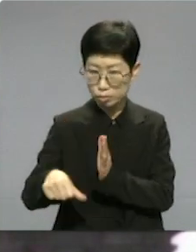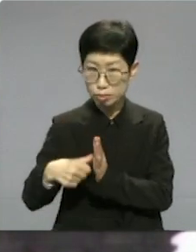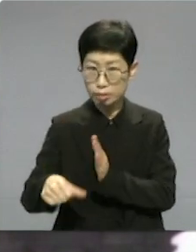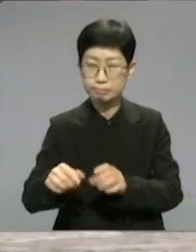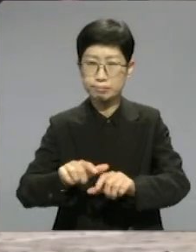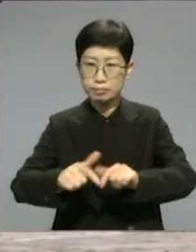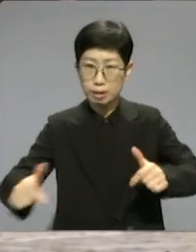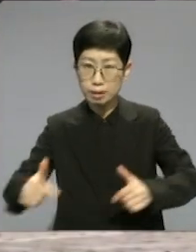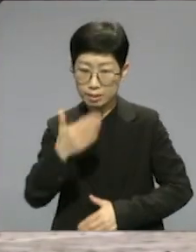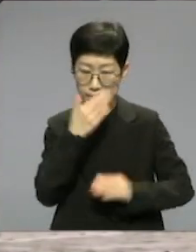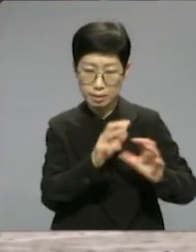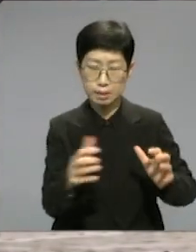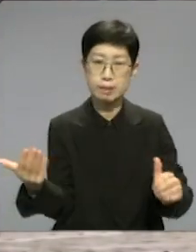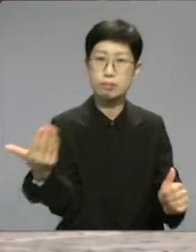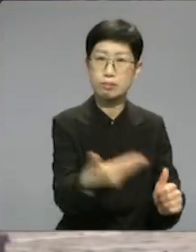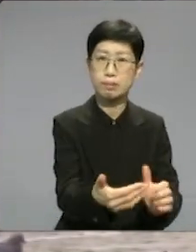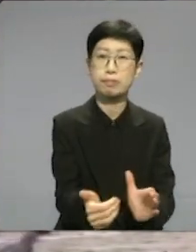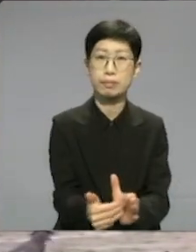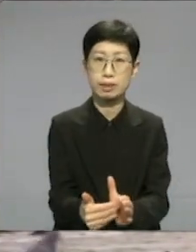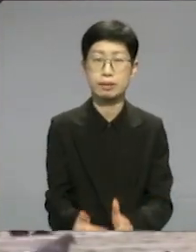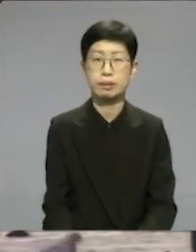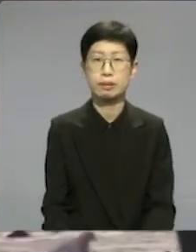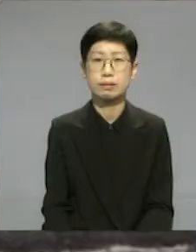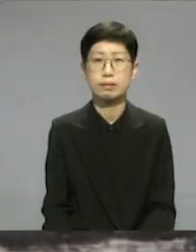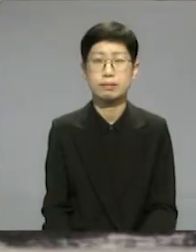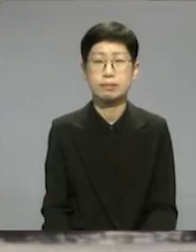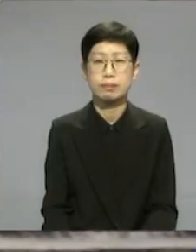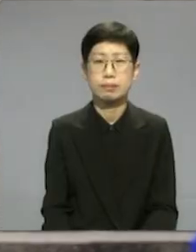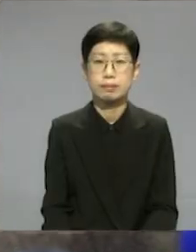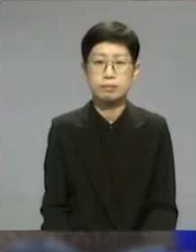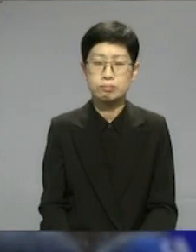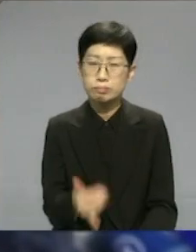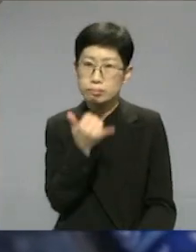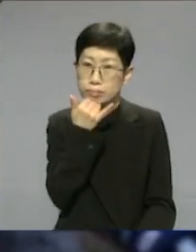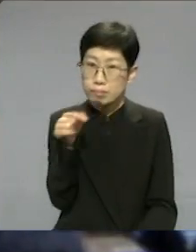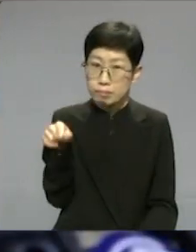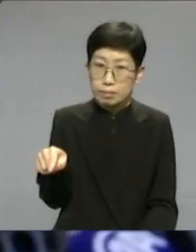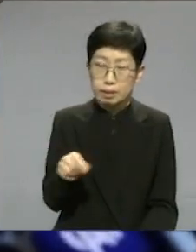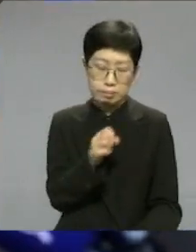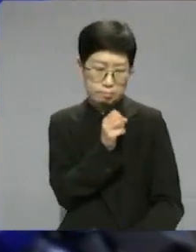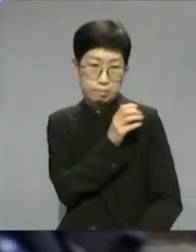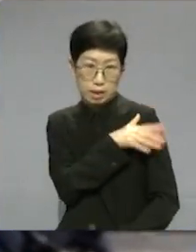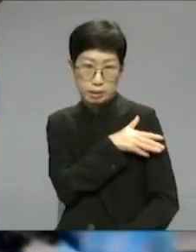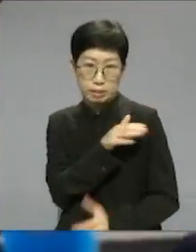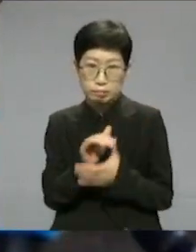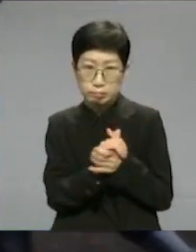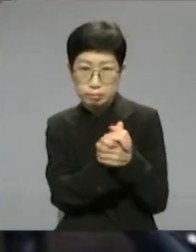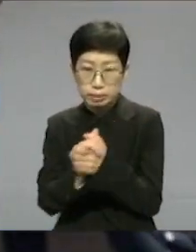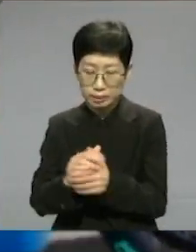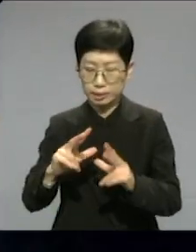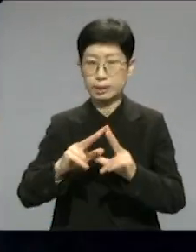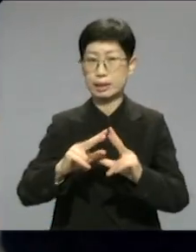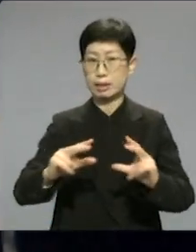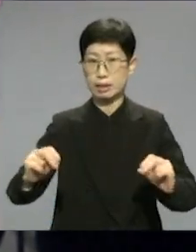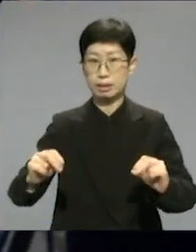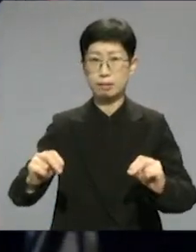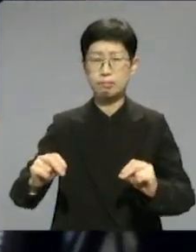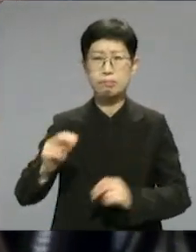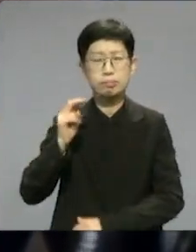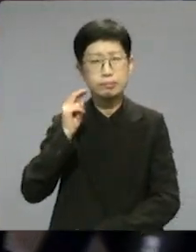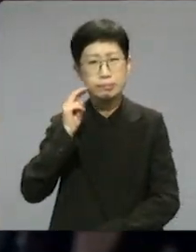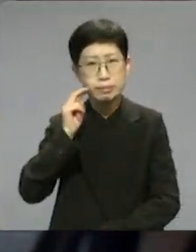무기를 이스라엘에 공급한 것으로 알려졌습니다. 독일은 팔레스타인과 우호 관계인 니카라과가